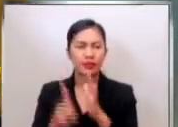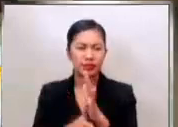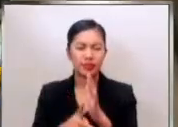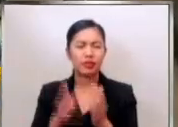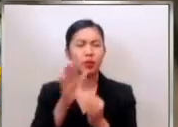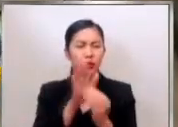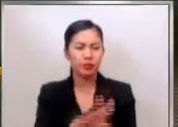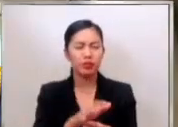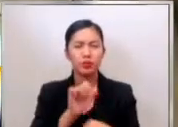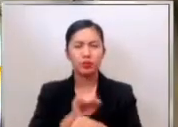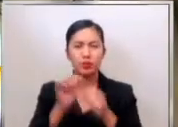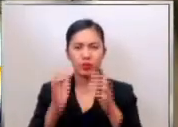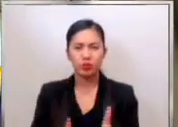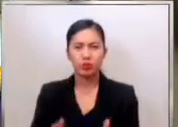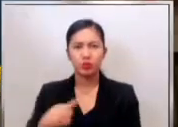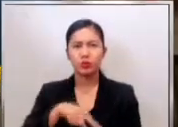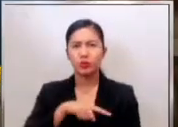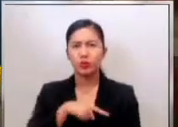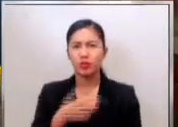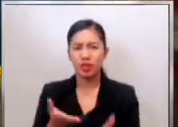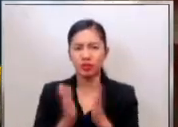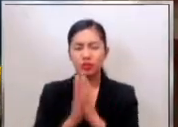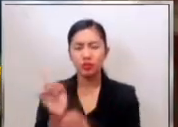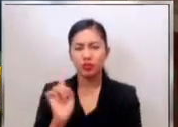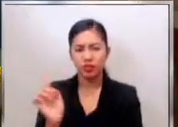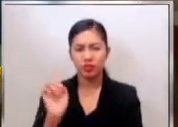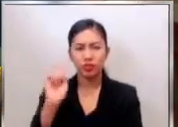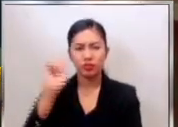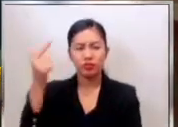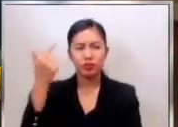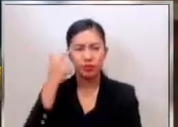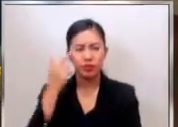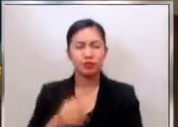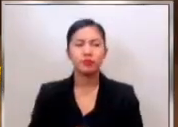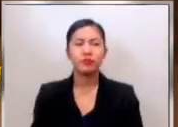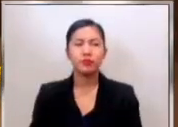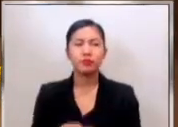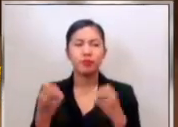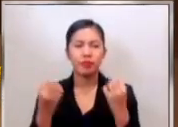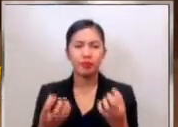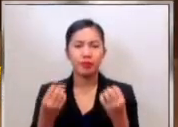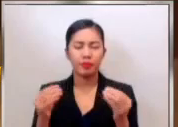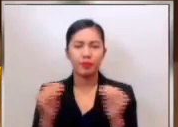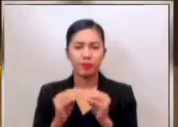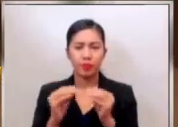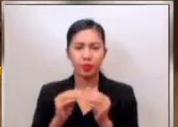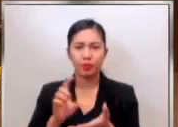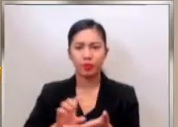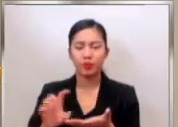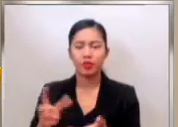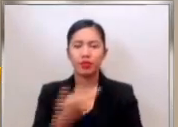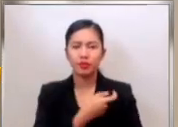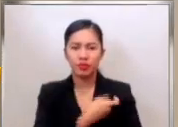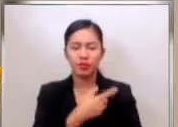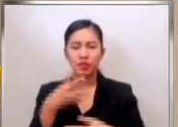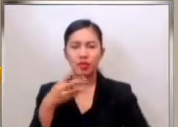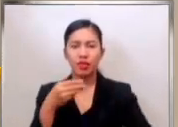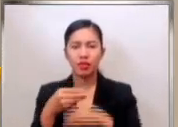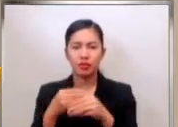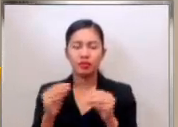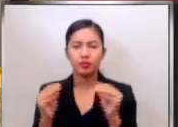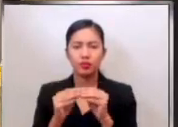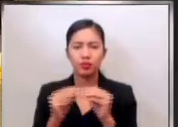hinihiling namin sa ating gobyerno, damihan ang supply ng mga vaccines at dagdagan ang mga access slots sa